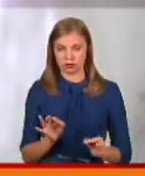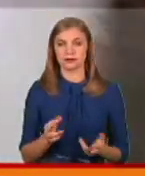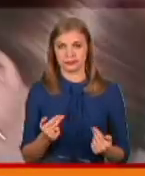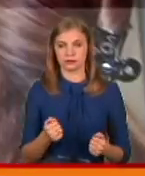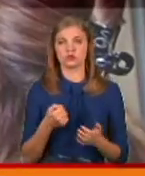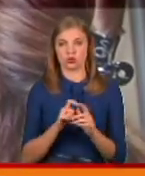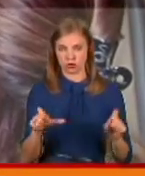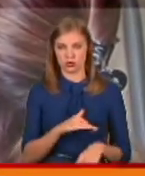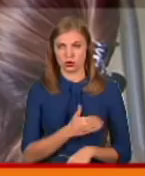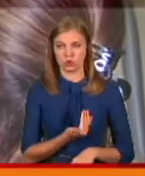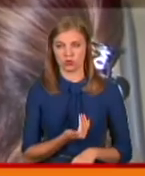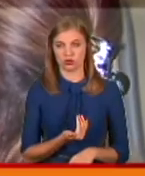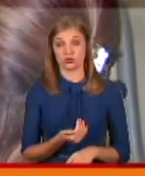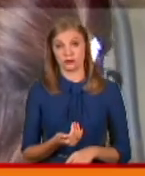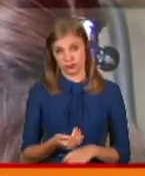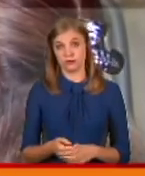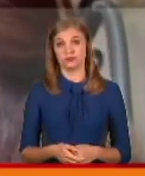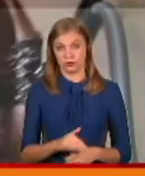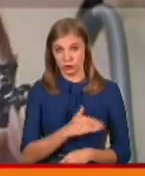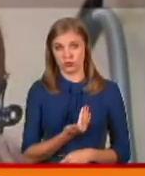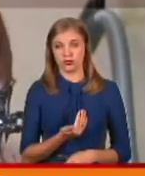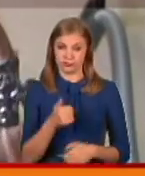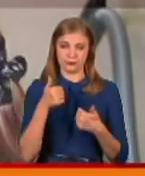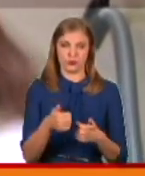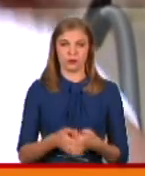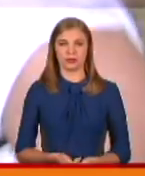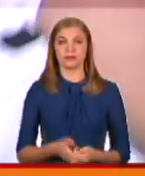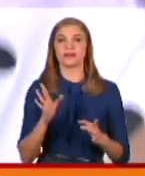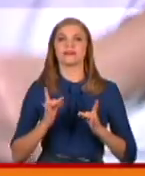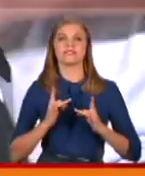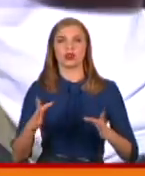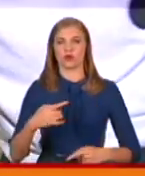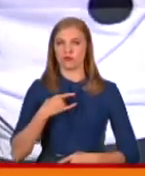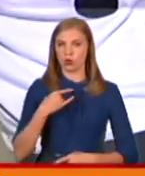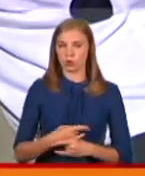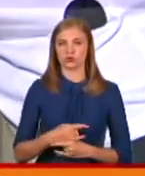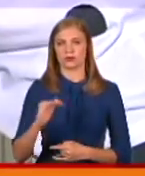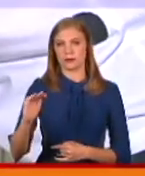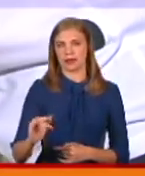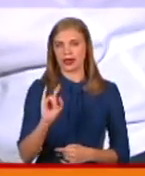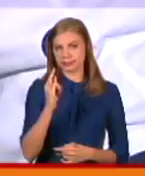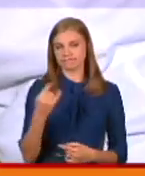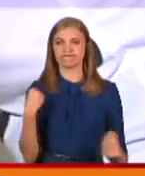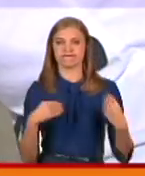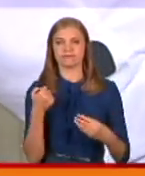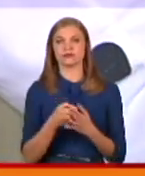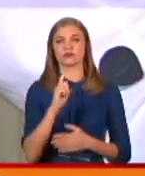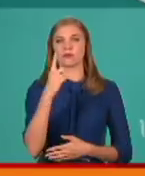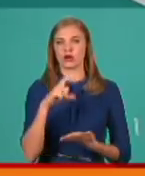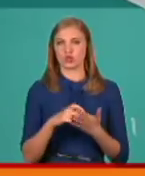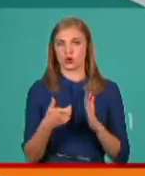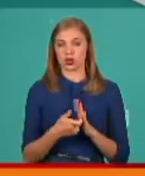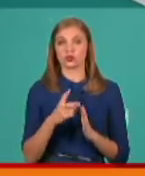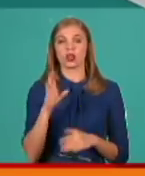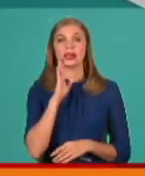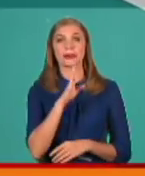До школи хочеш? Хочеш? Ну, все добре тобі. У святковому костюмі маленький Єгор збирається до першого класу,